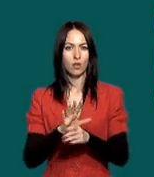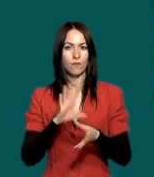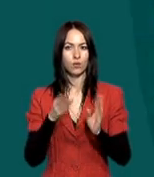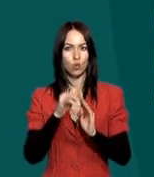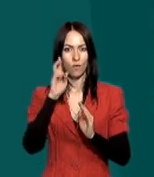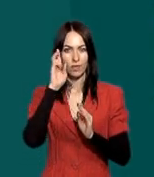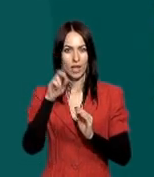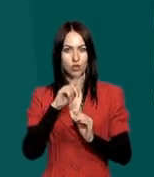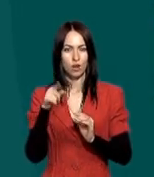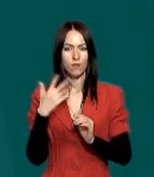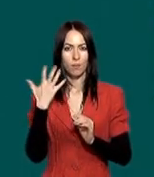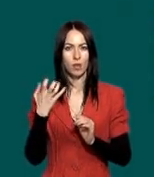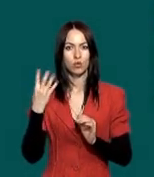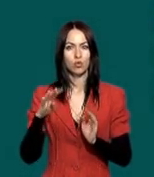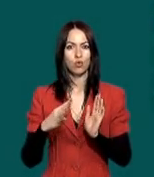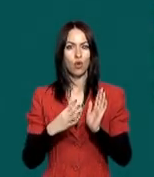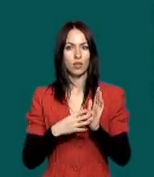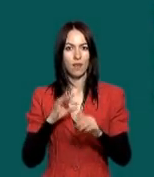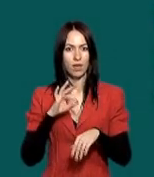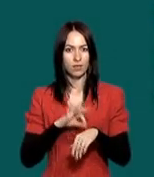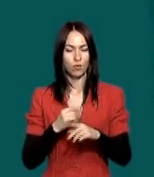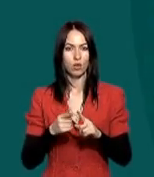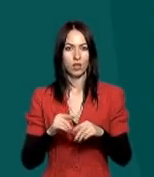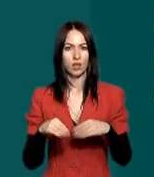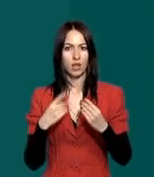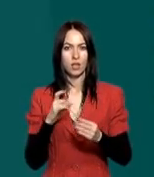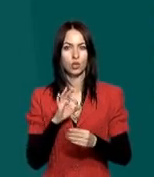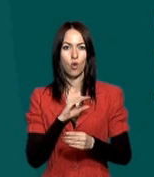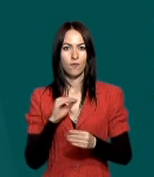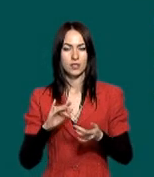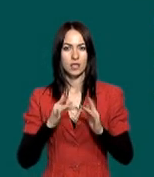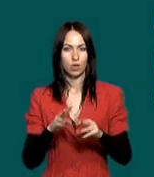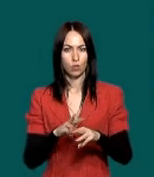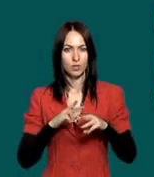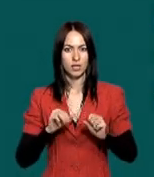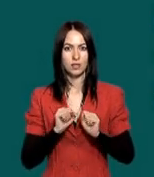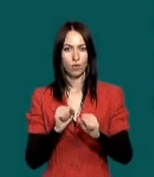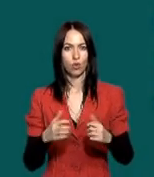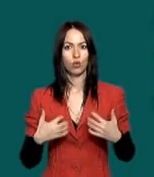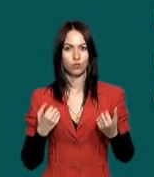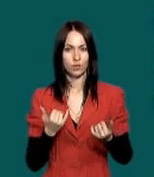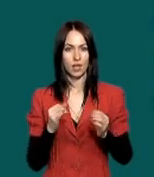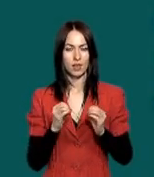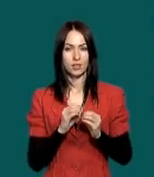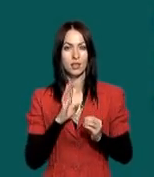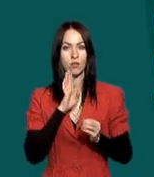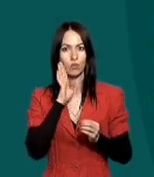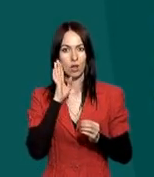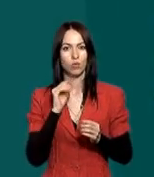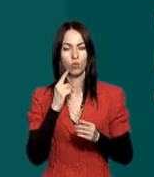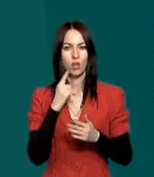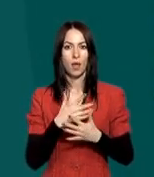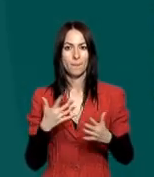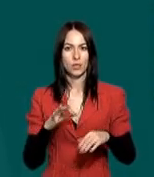державі 549 хворих на цю недугу. Це дані з офіційного сайту Міністерства охорони здоров'я станом на 10 ранку.